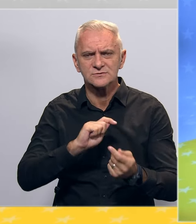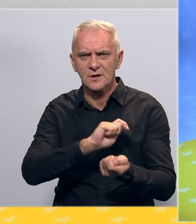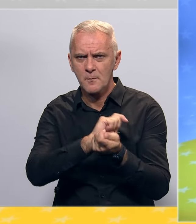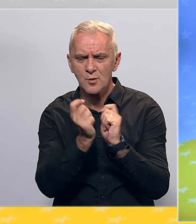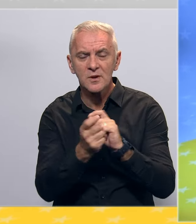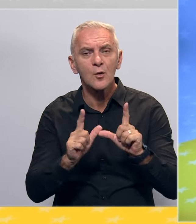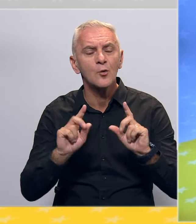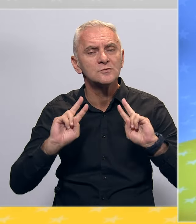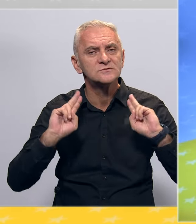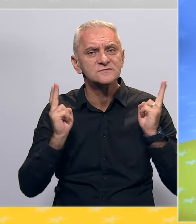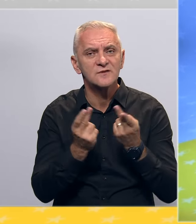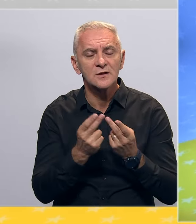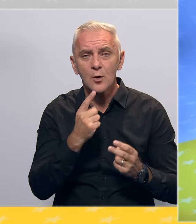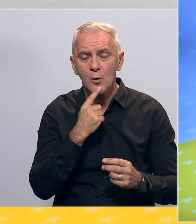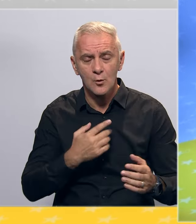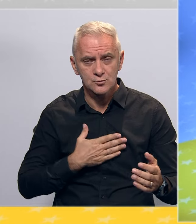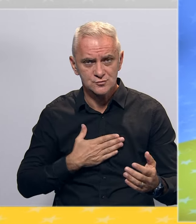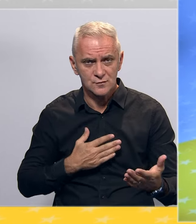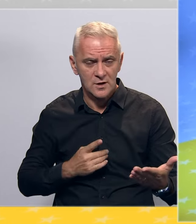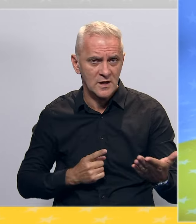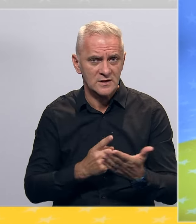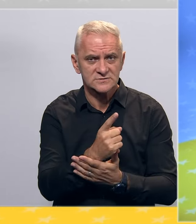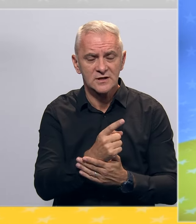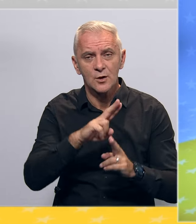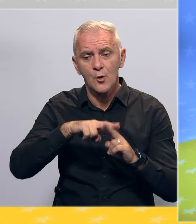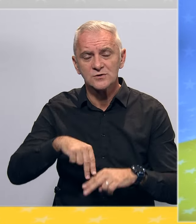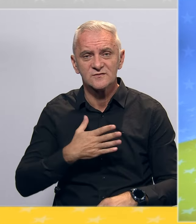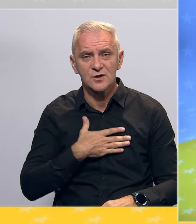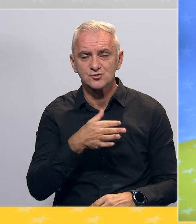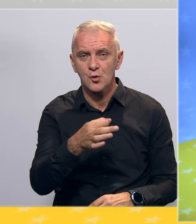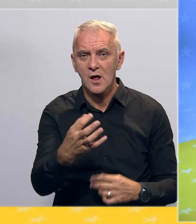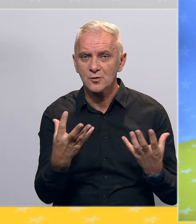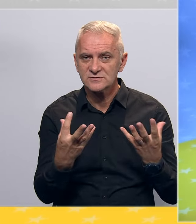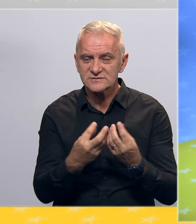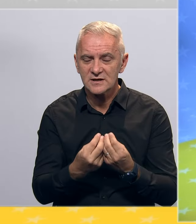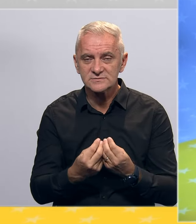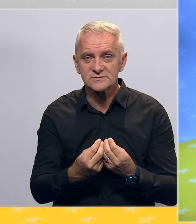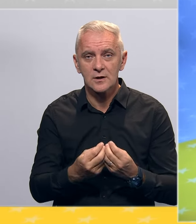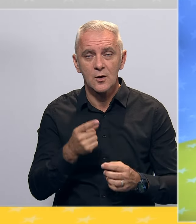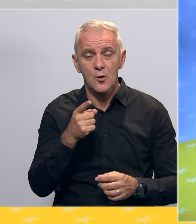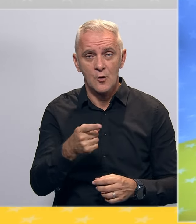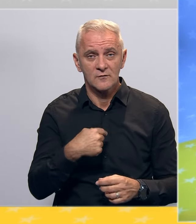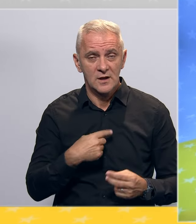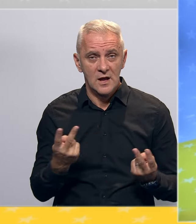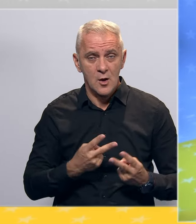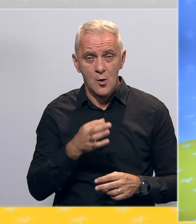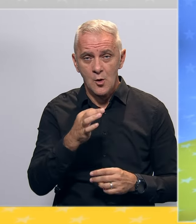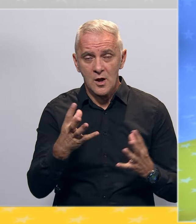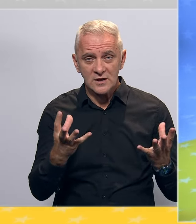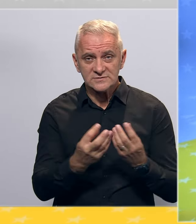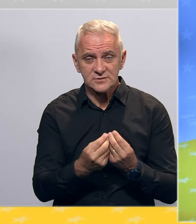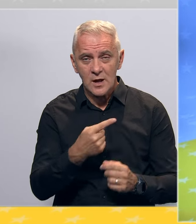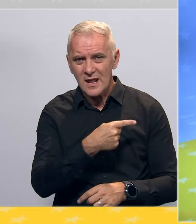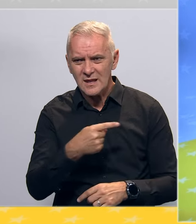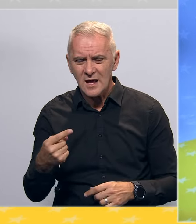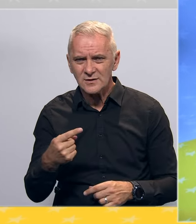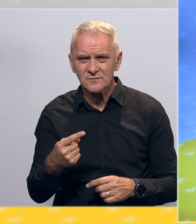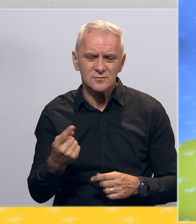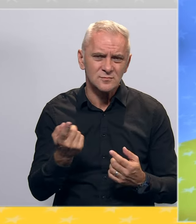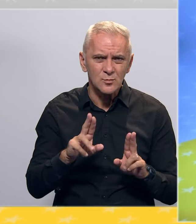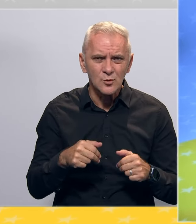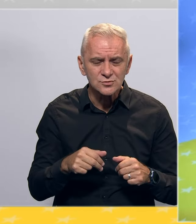svijetu koja svoje efekte aktivno ostavlja i u našoj lokalnoj zajednici. Ovi po nas kao lokalnu zajednicu negativni trendovi